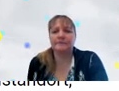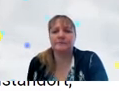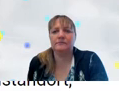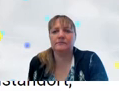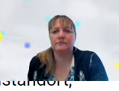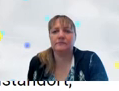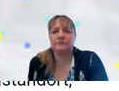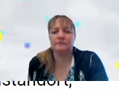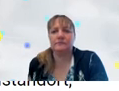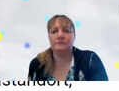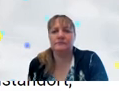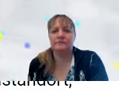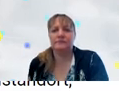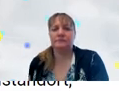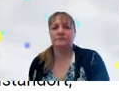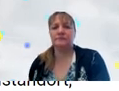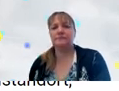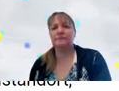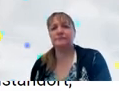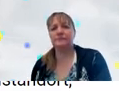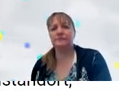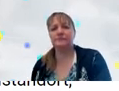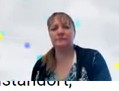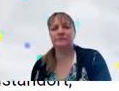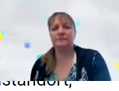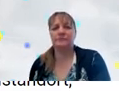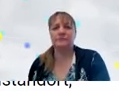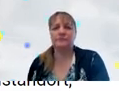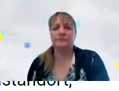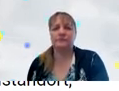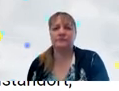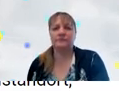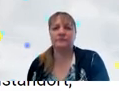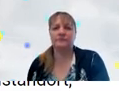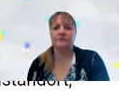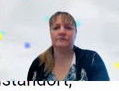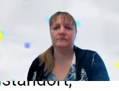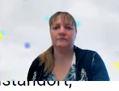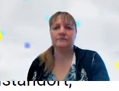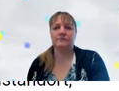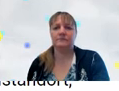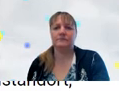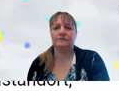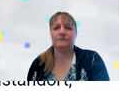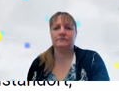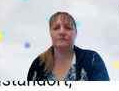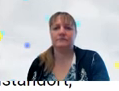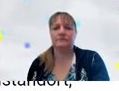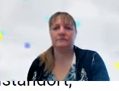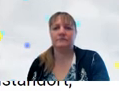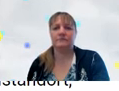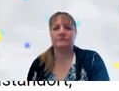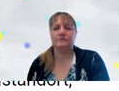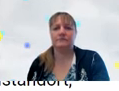probieren erinnert zugeordnete verändere und hier gibt es einmalig semester auch fix terminiert